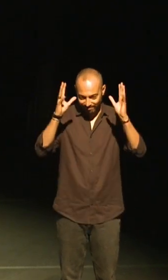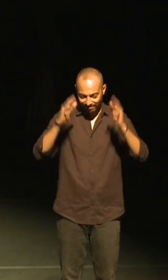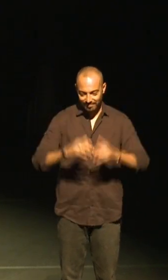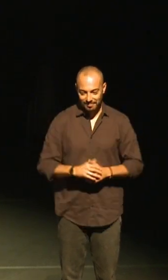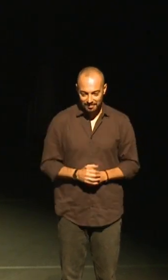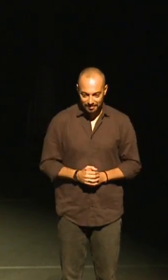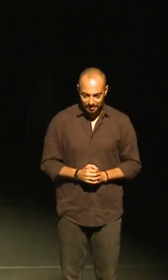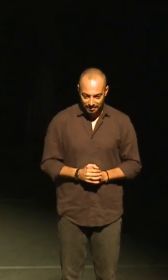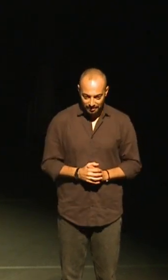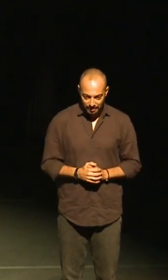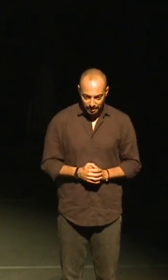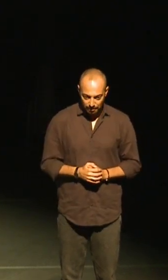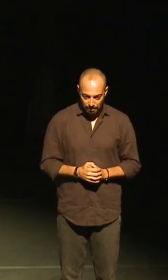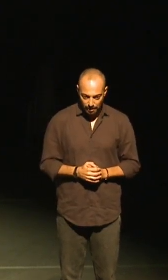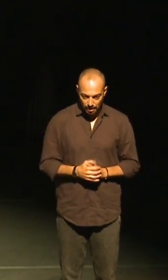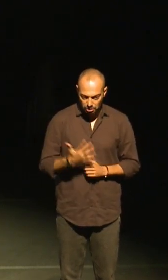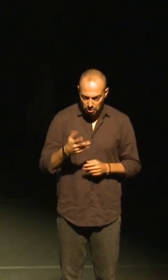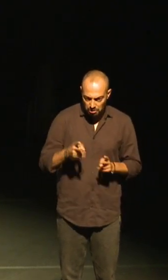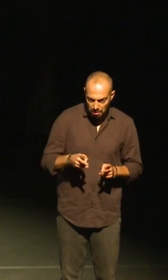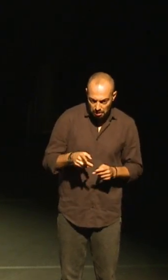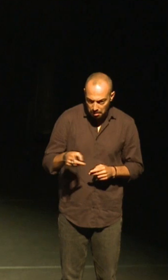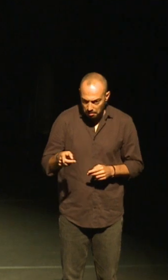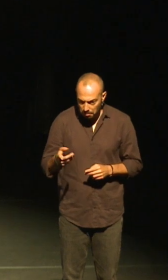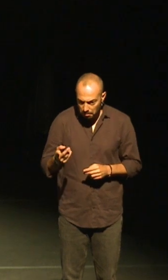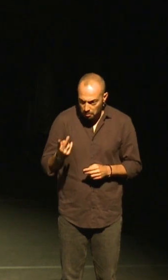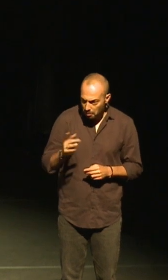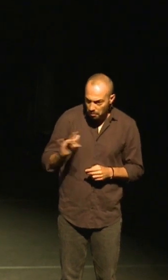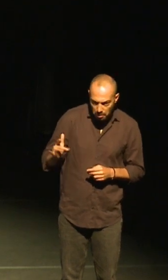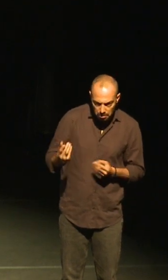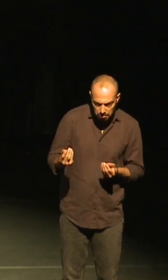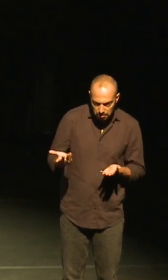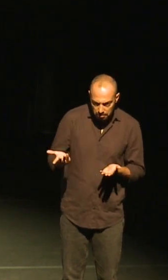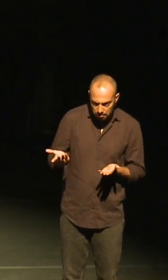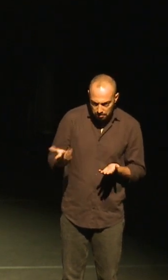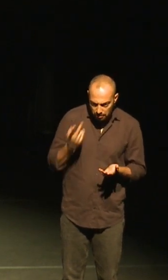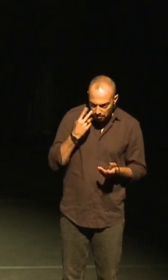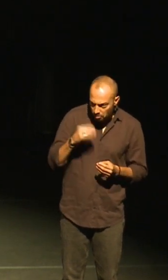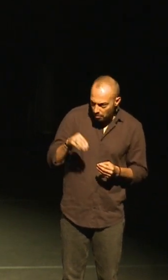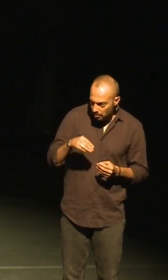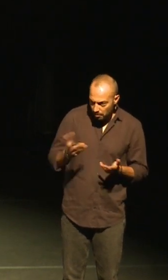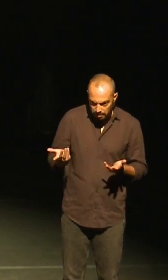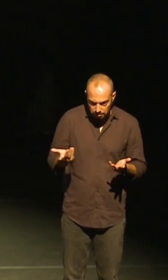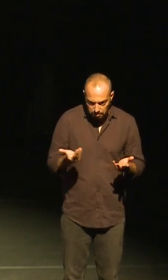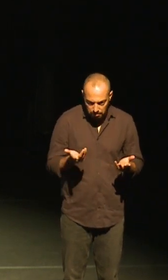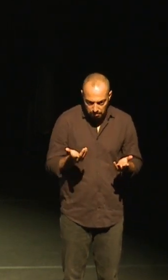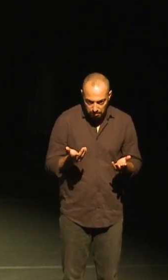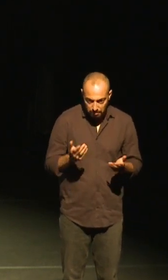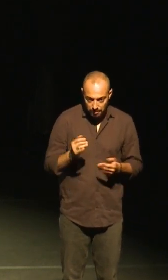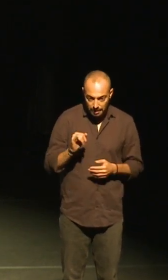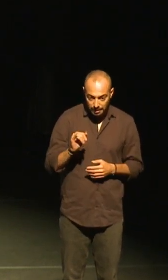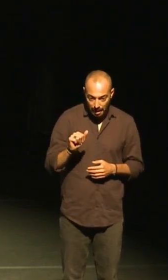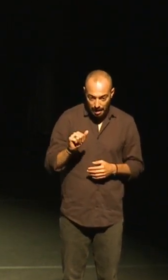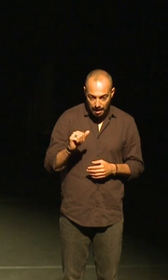5 sedie Dov'è il mio amico lo vedevo prima Paolo iacci Paolo Paolo